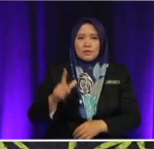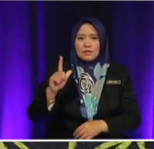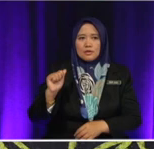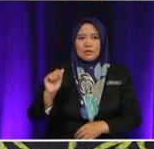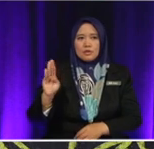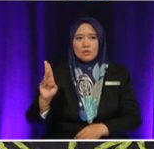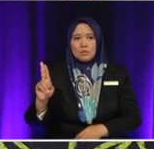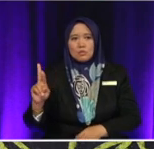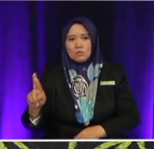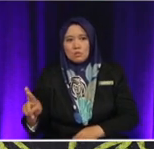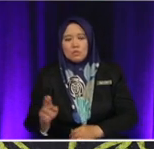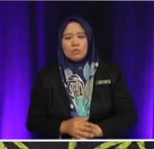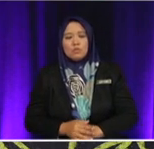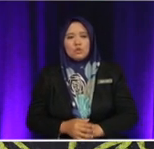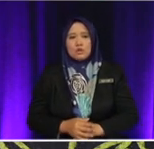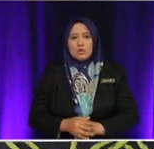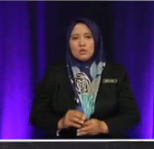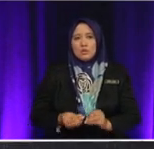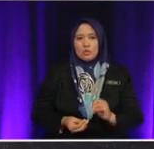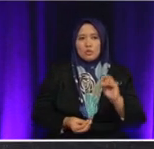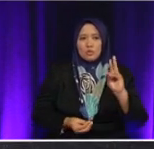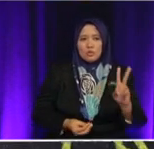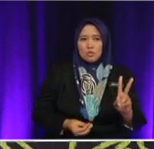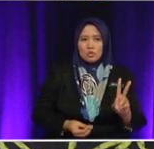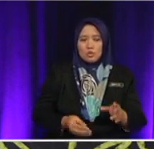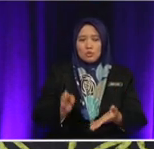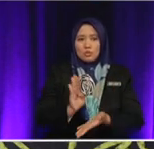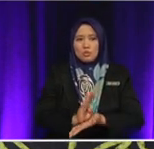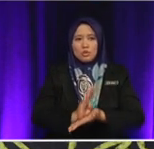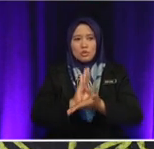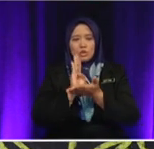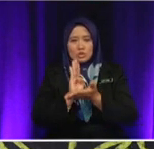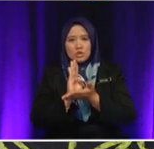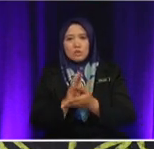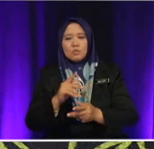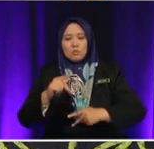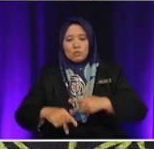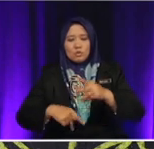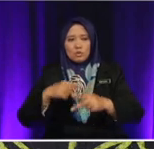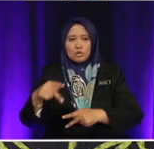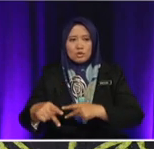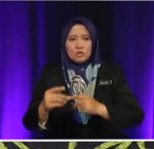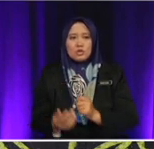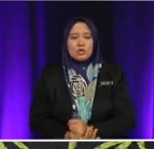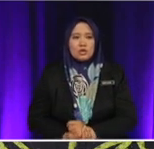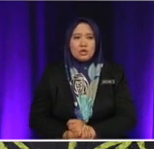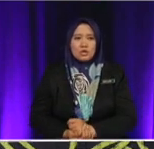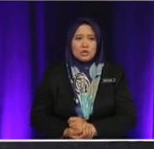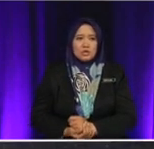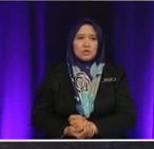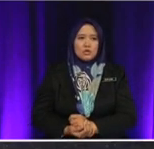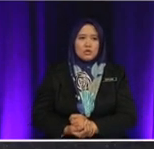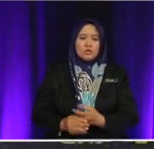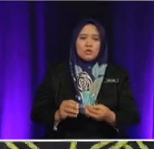atau sesuatu urusan. Jaringan boleh membantu dalam perkara-perkara yang berikut. Contohnya, mempercepatkan